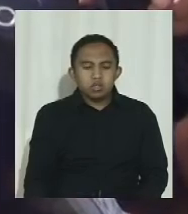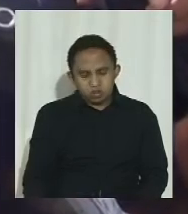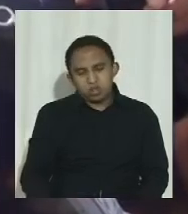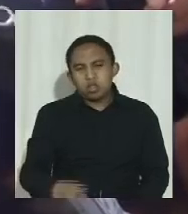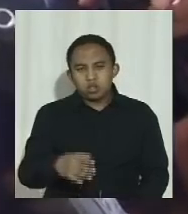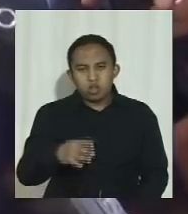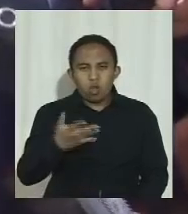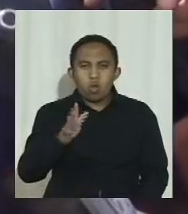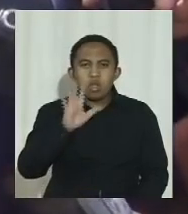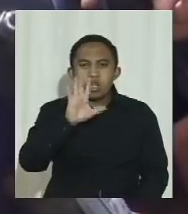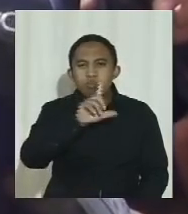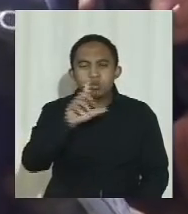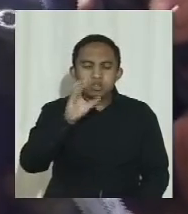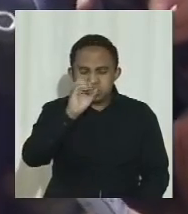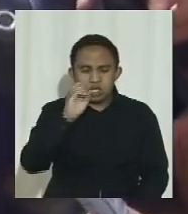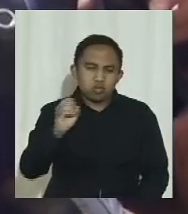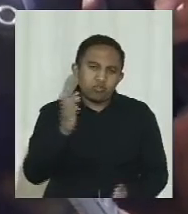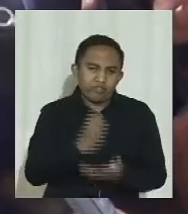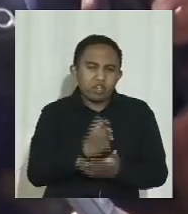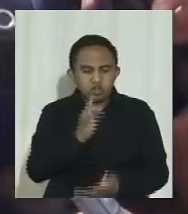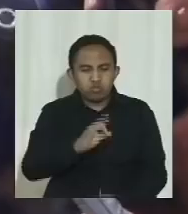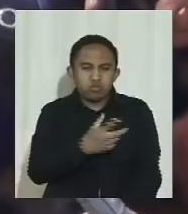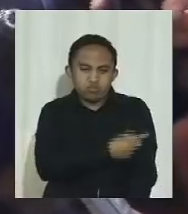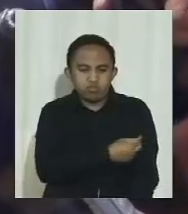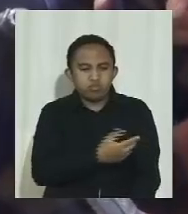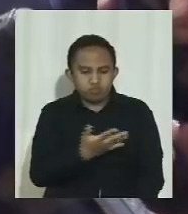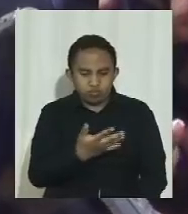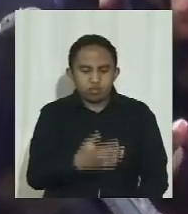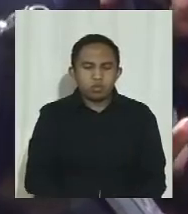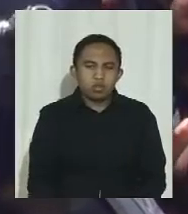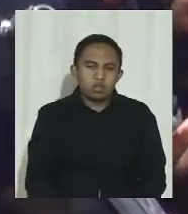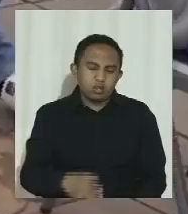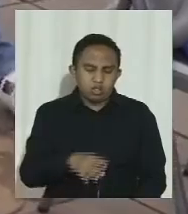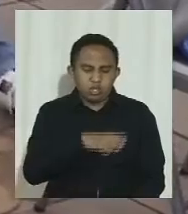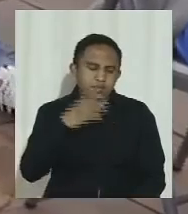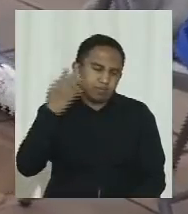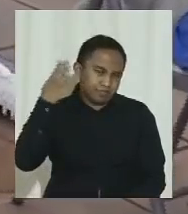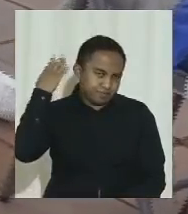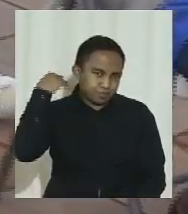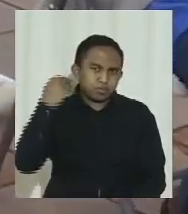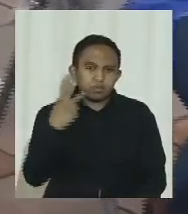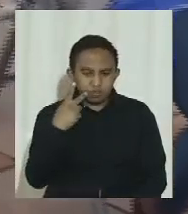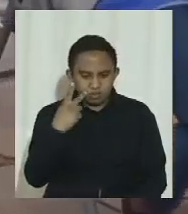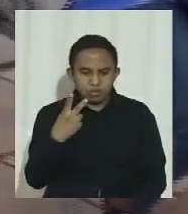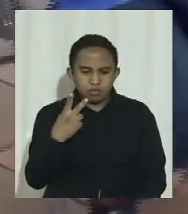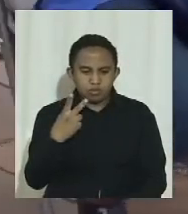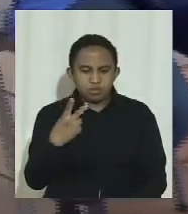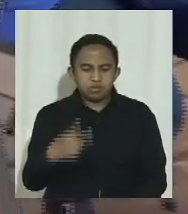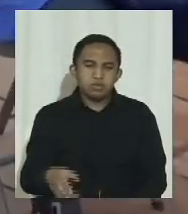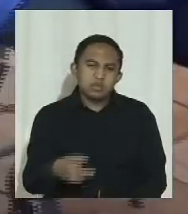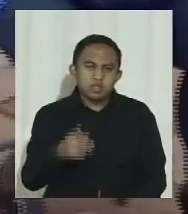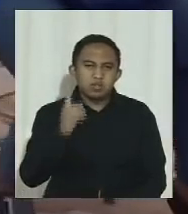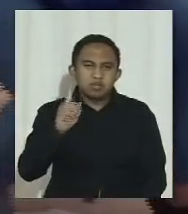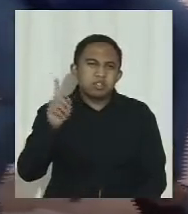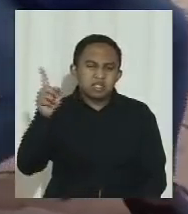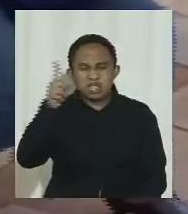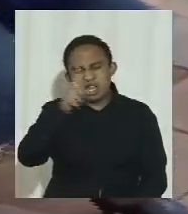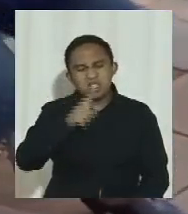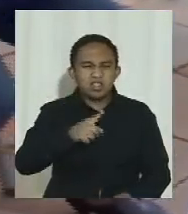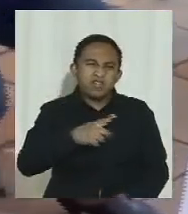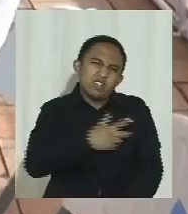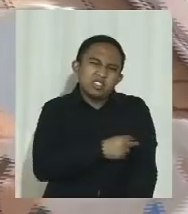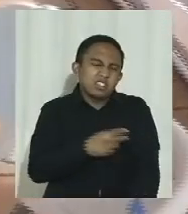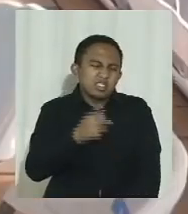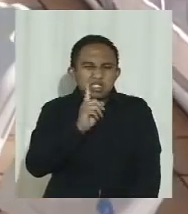vaksiny. Ao anatin'izay zany efatra herinandro izay lasa izay. Hita fa misy faritra somary mbola mandeha miadana ao anatin'ilay